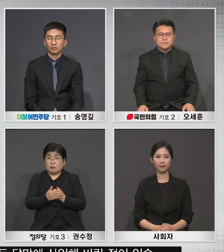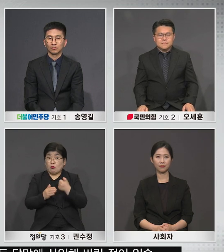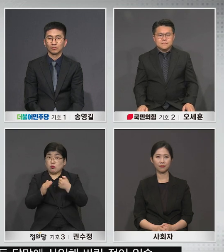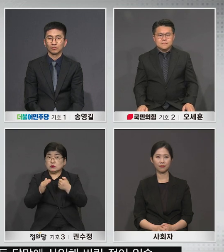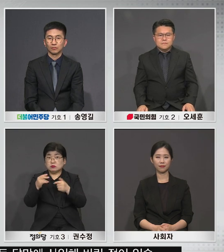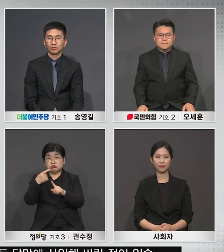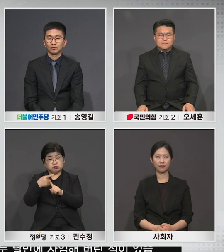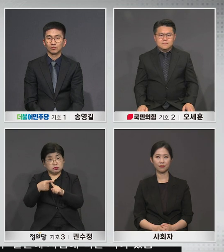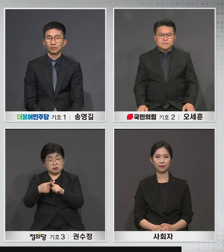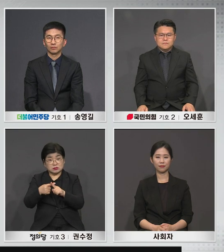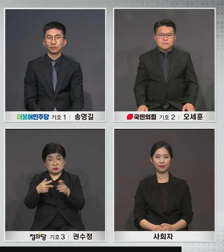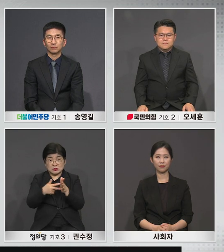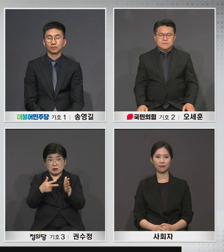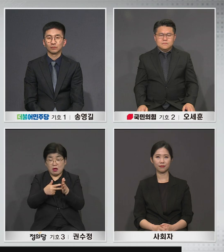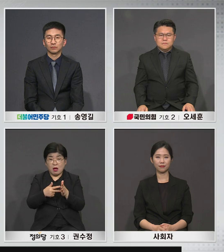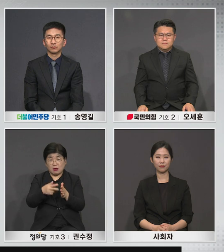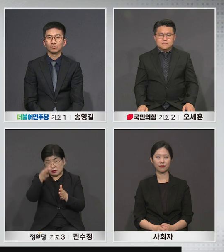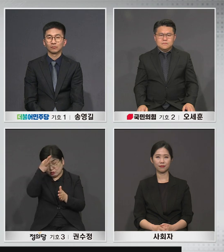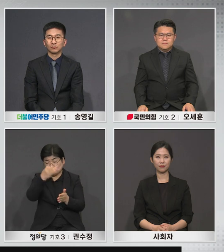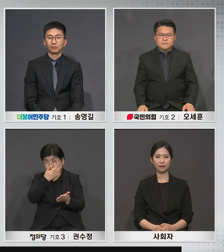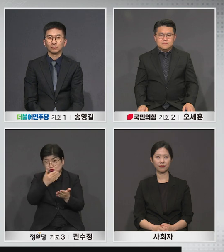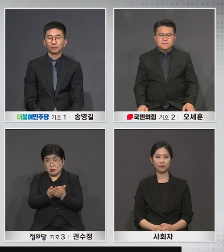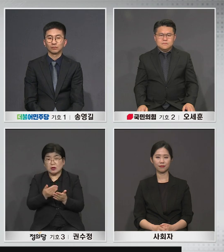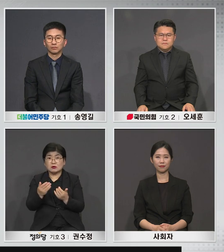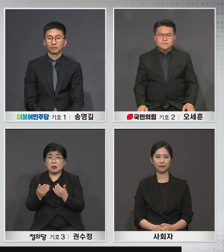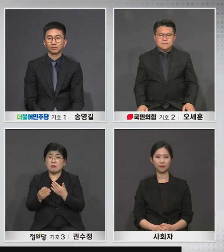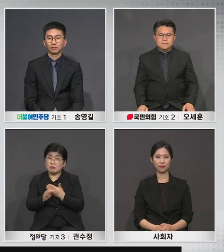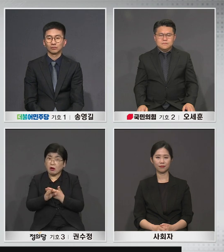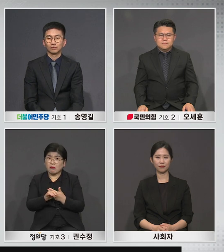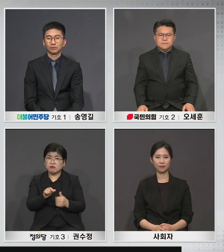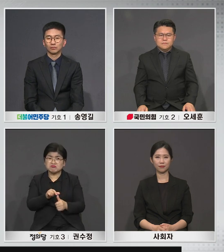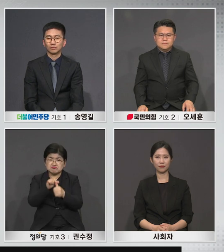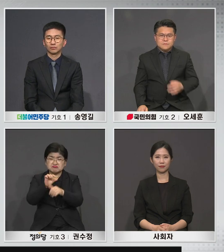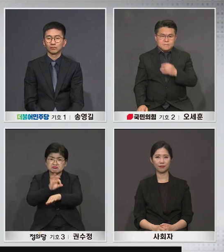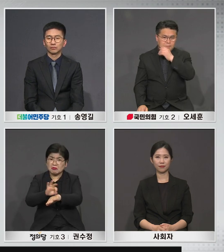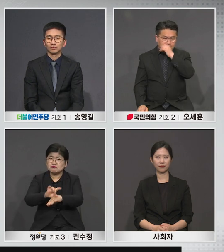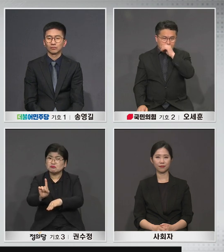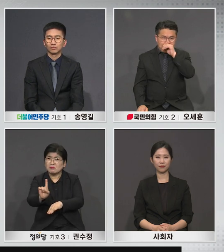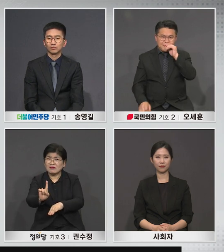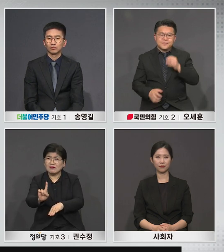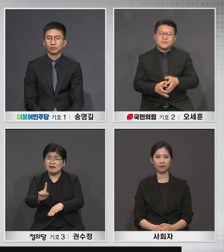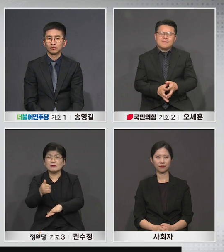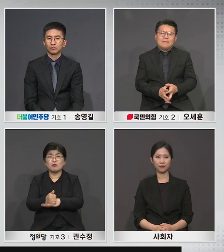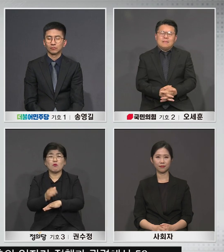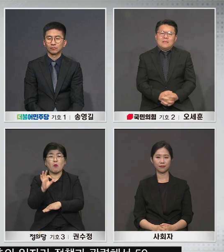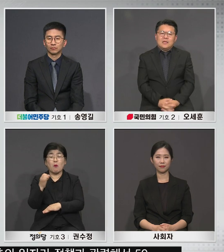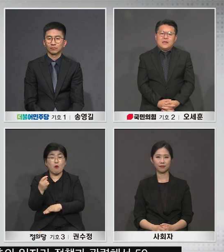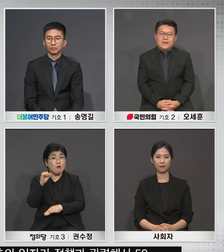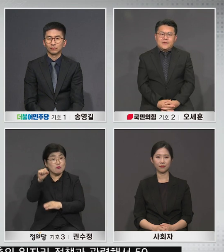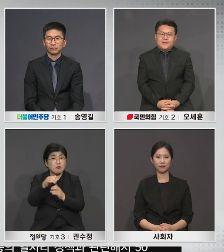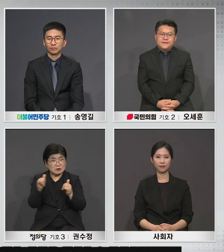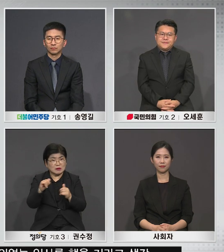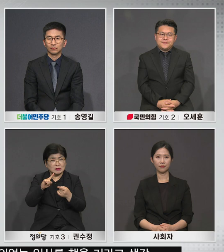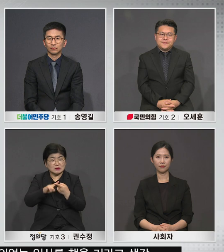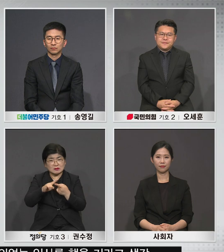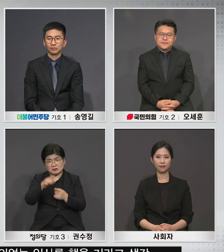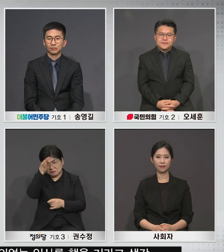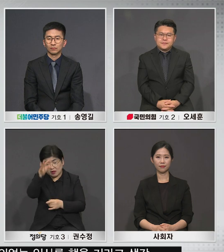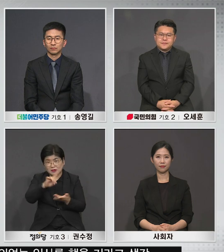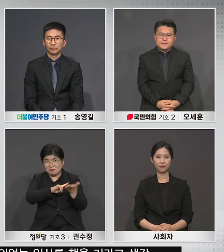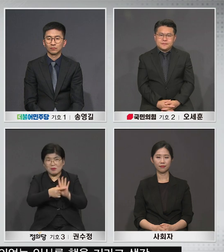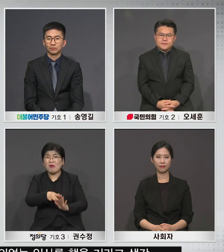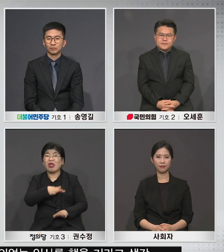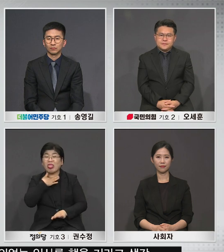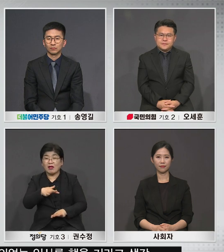중요하다고 했다면 이렇게 성의 없는 인사를 했을 거라고 생각이 안 드는데요. 오세훈 시장께서는 이 부분과 관련해서 한 번도 사과하신 적이 없습니다. 이